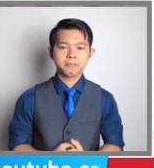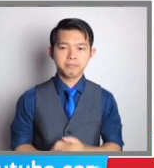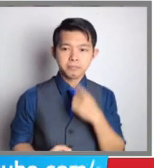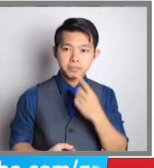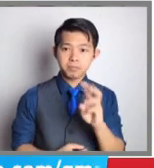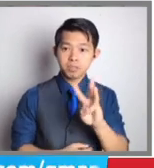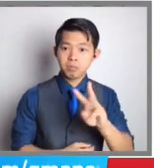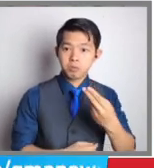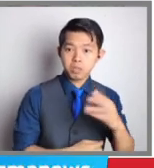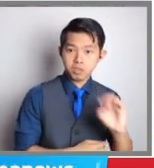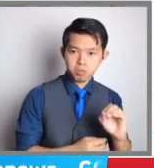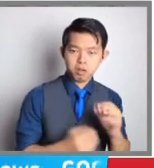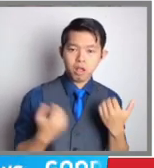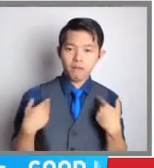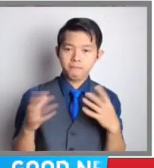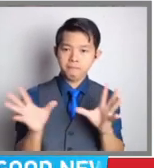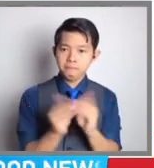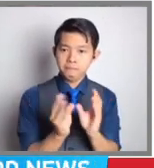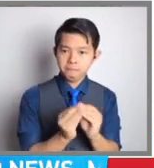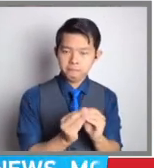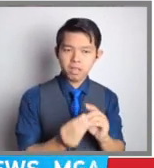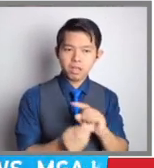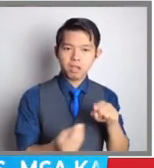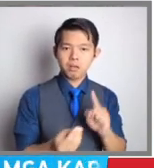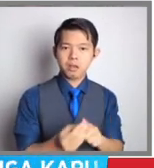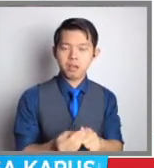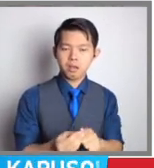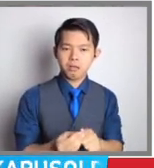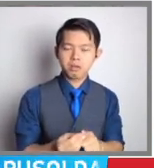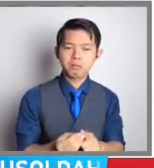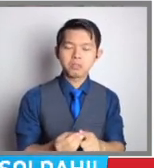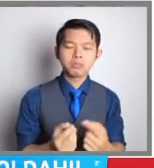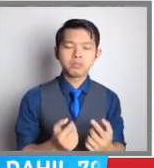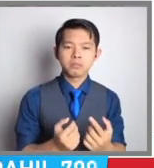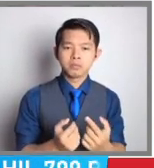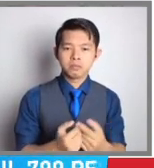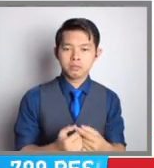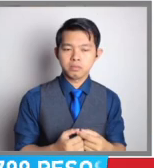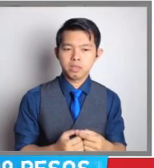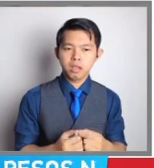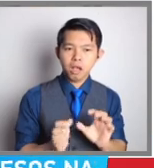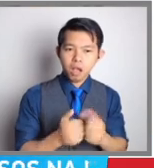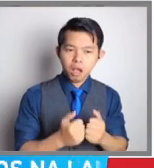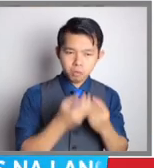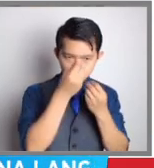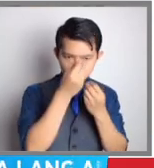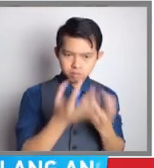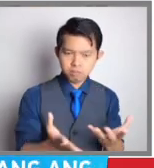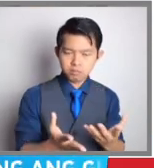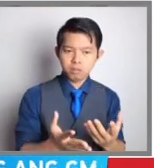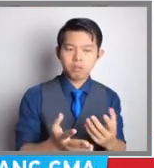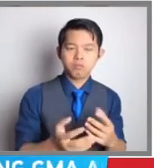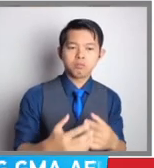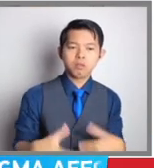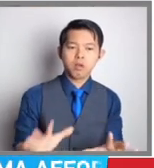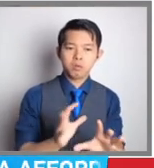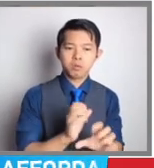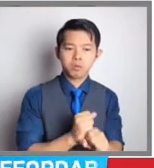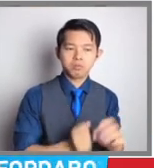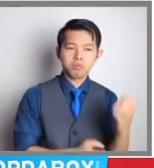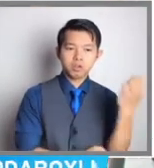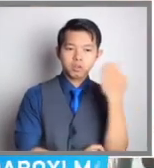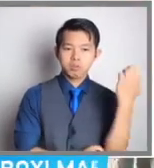Enero para pag-usapan ang magiging kriteriya sa pagdedeklara ng pagtatapos ng emergency phase ng